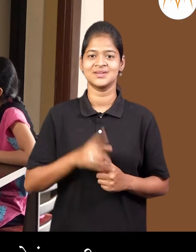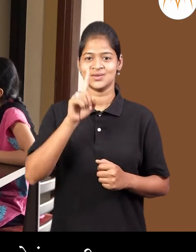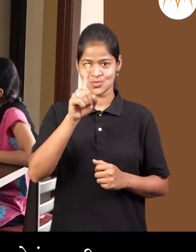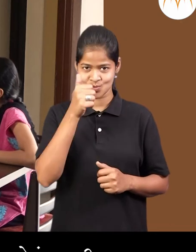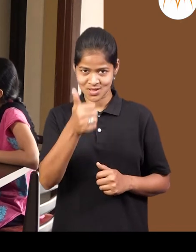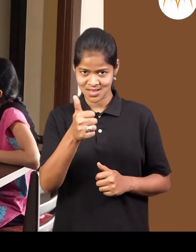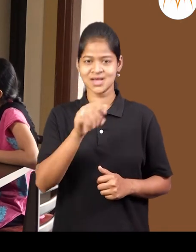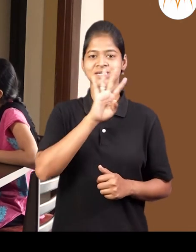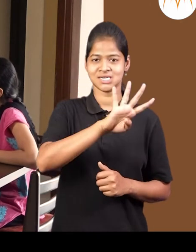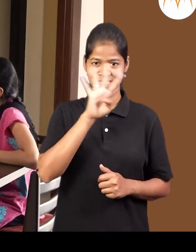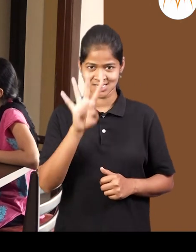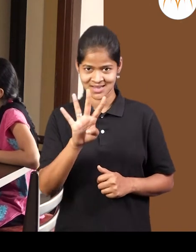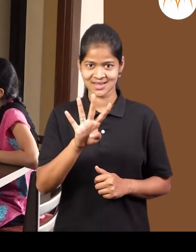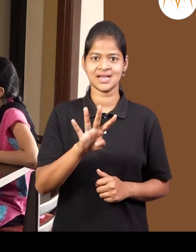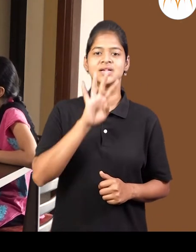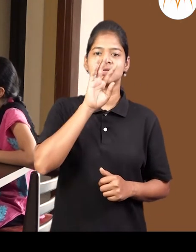आहे का?